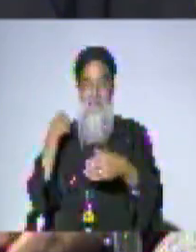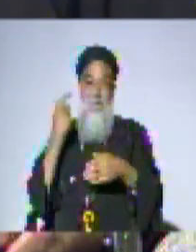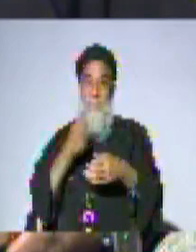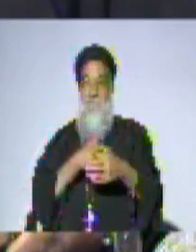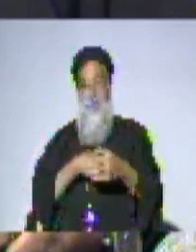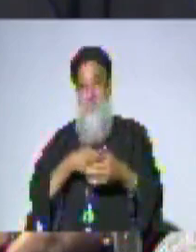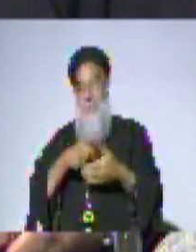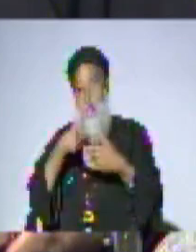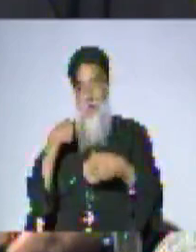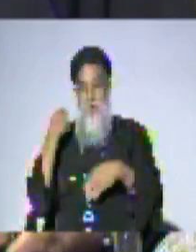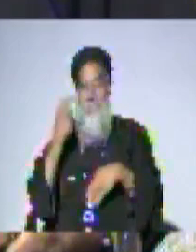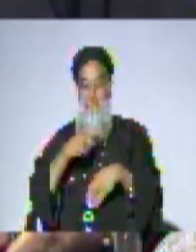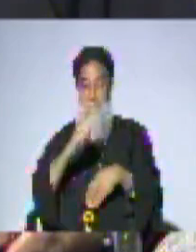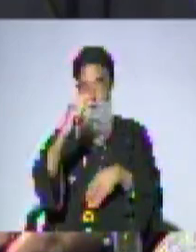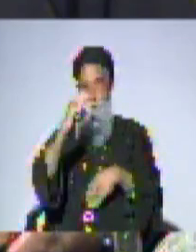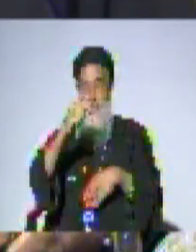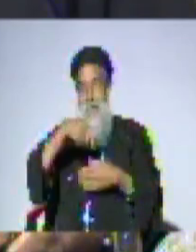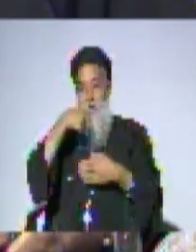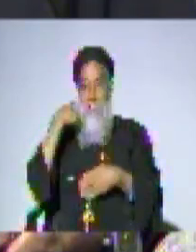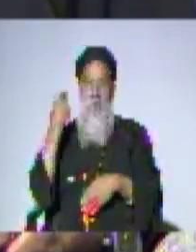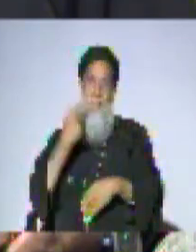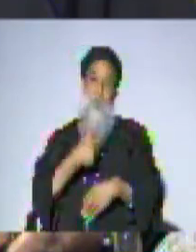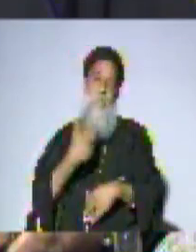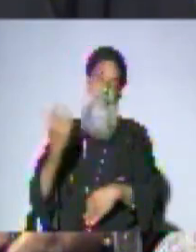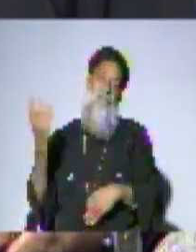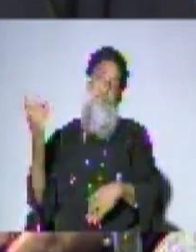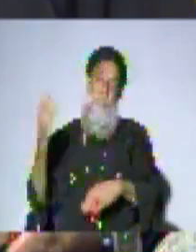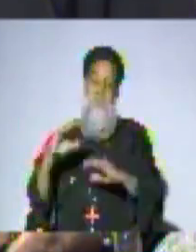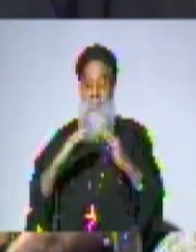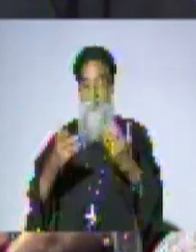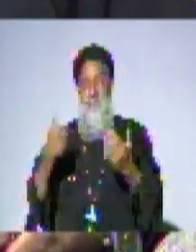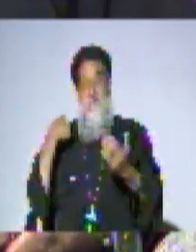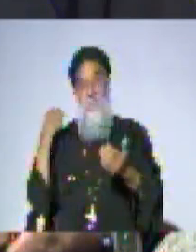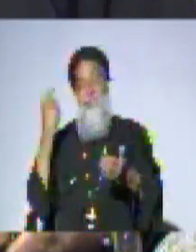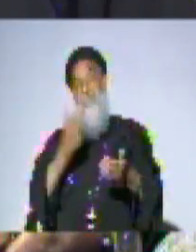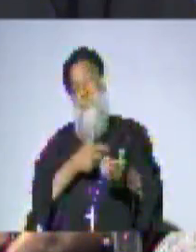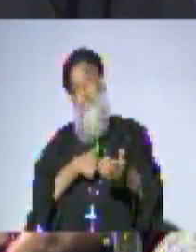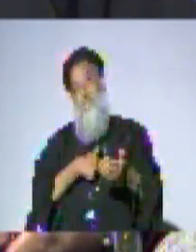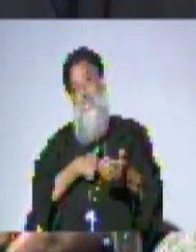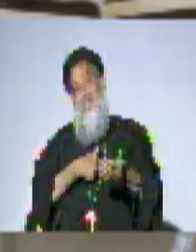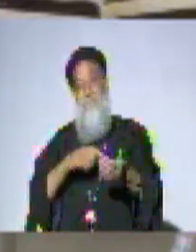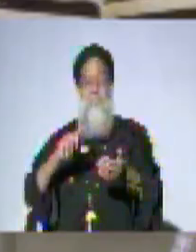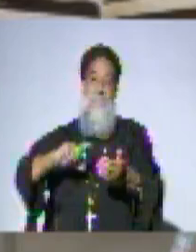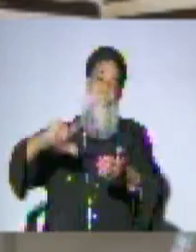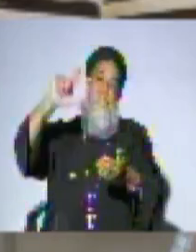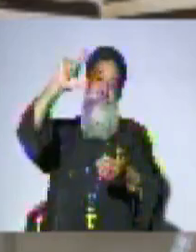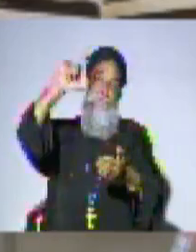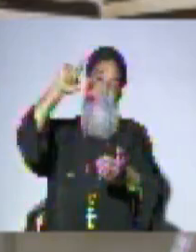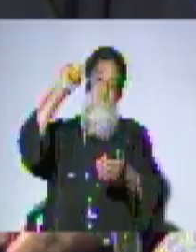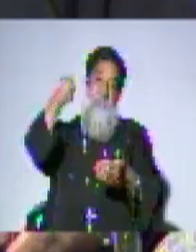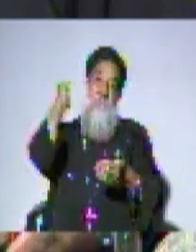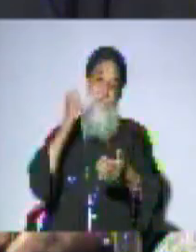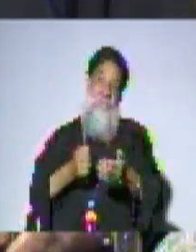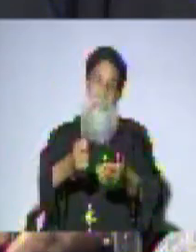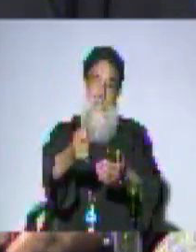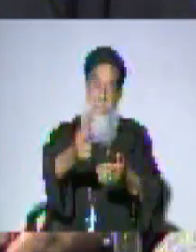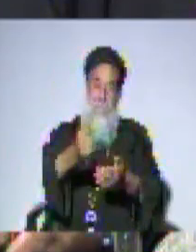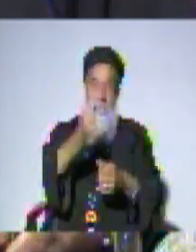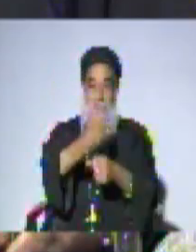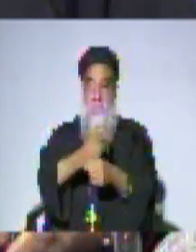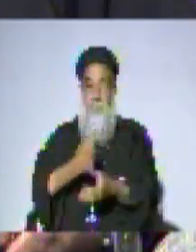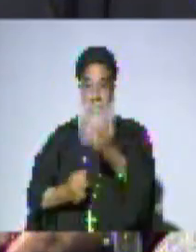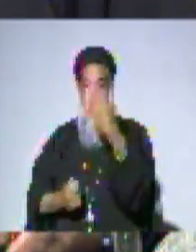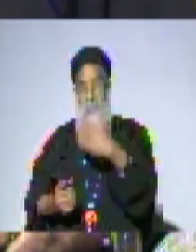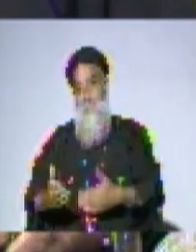المقدس، آيات من الكتاب المقدس. كلمة يا رئيس الحياة جاية من الآية اللي بتقول رئيس الحياة قتلتموها الذي أقامه الله من